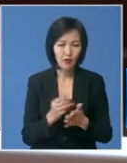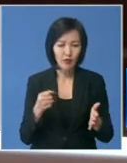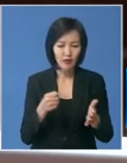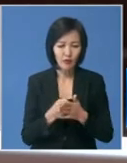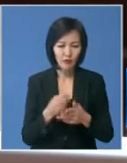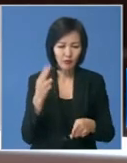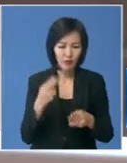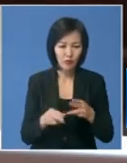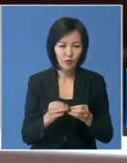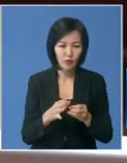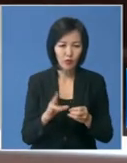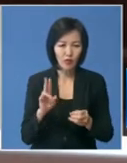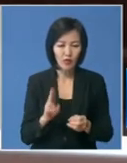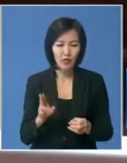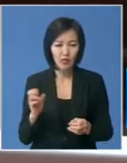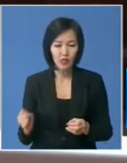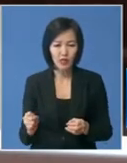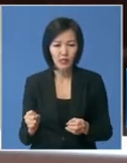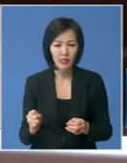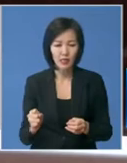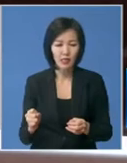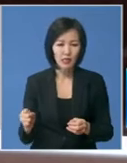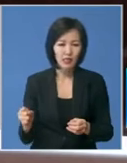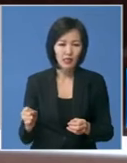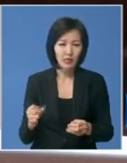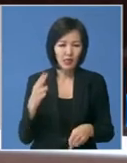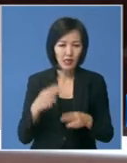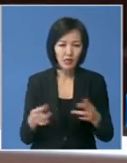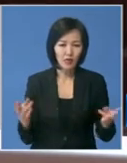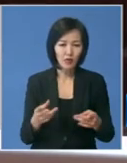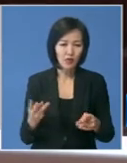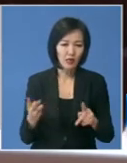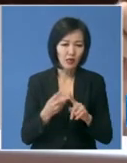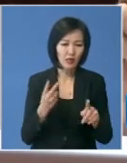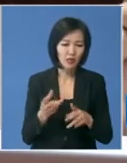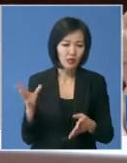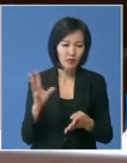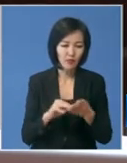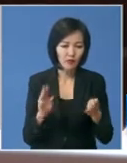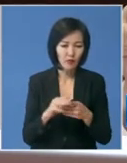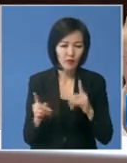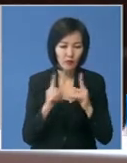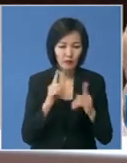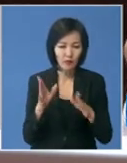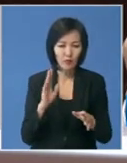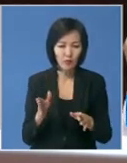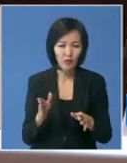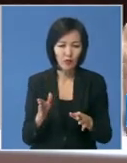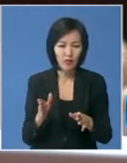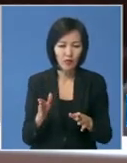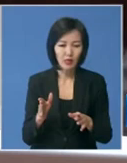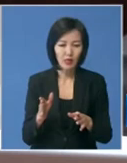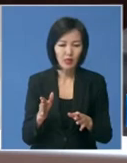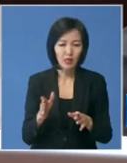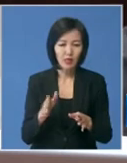сидим, как мы говорим, 2 ноября еще раз организовать повторное совещание. Это такое. промежуточные. Не істелініп, не істелініп жатқан